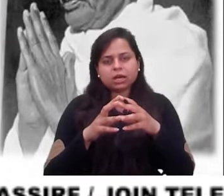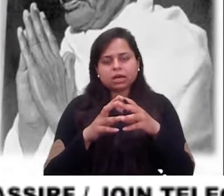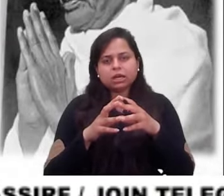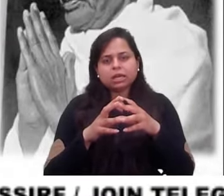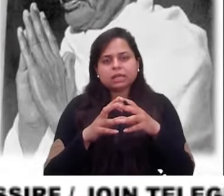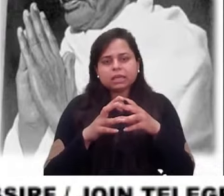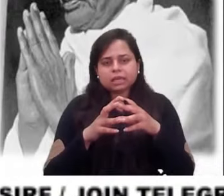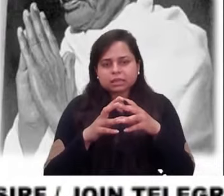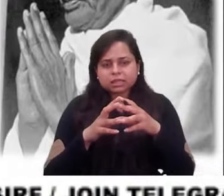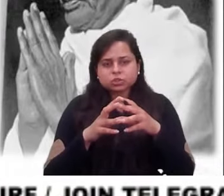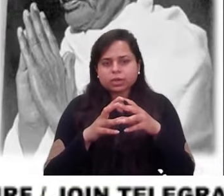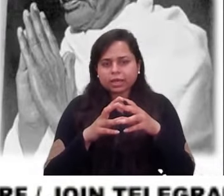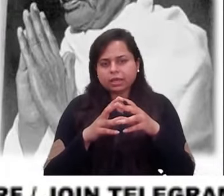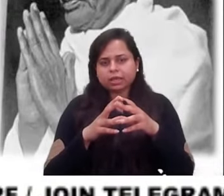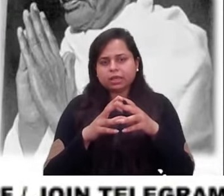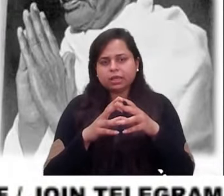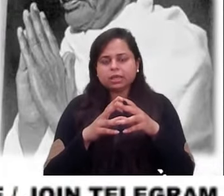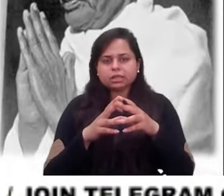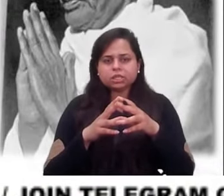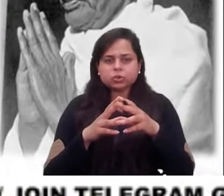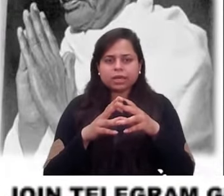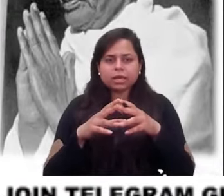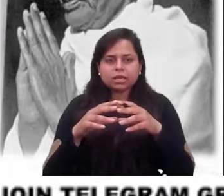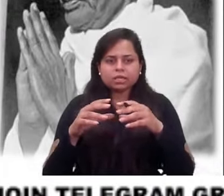कहा कि हिंदी